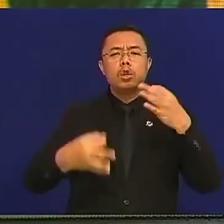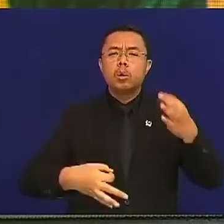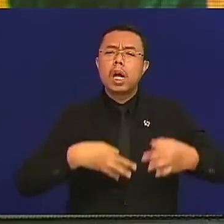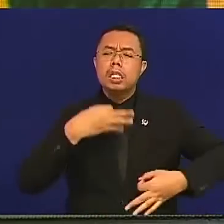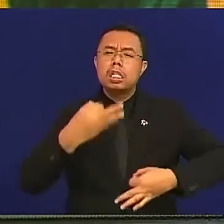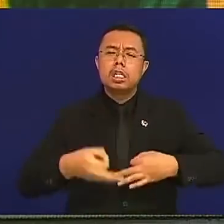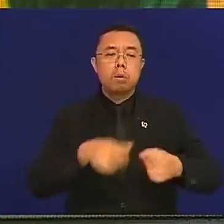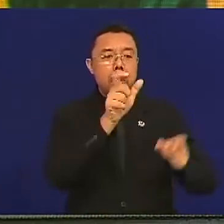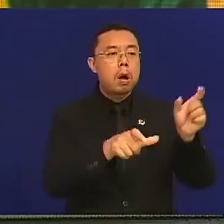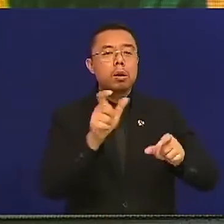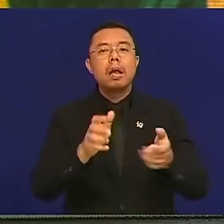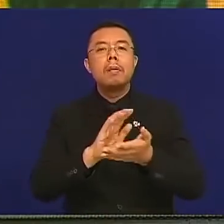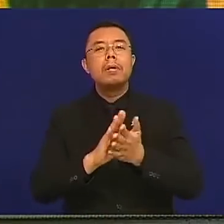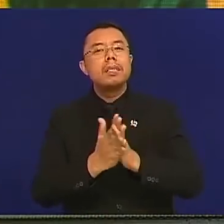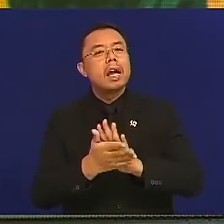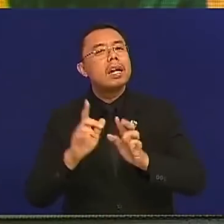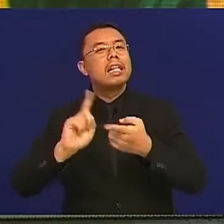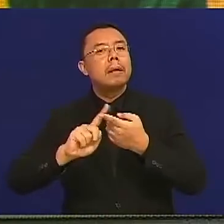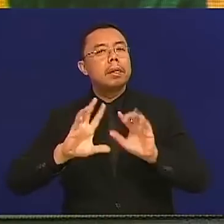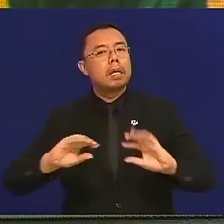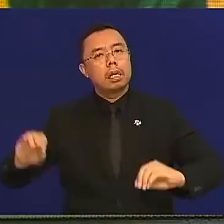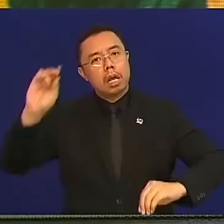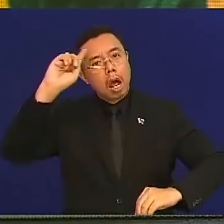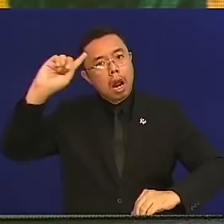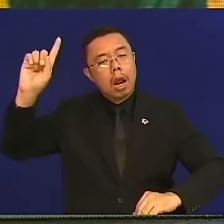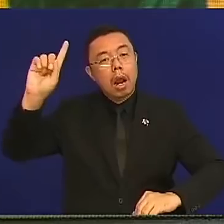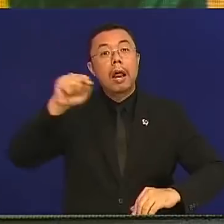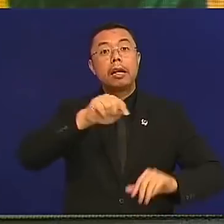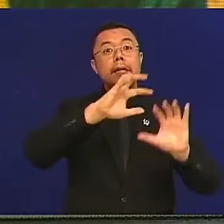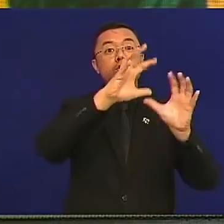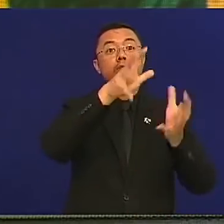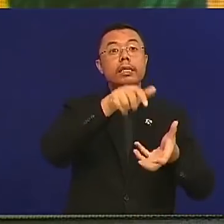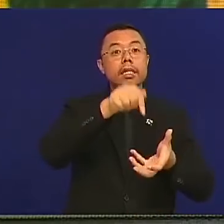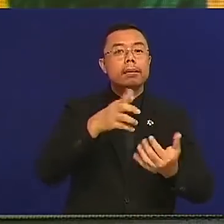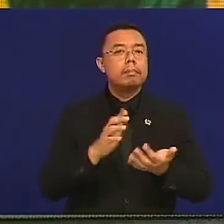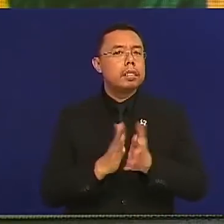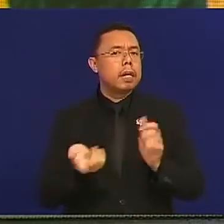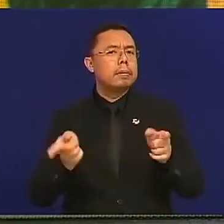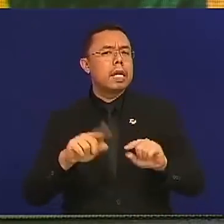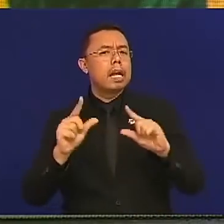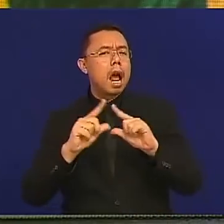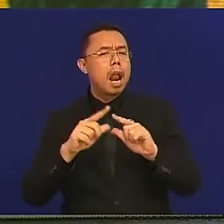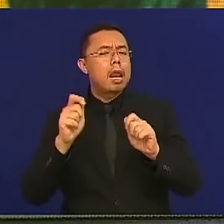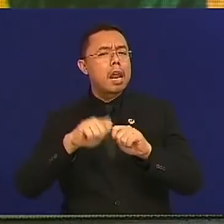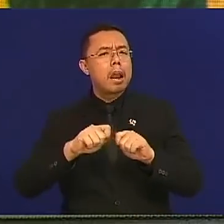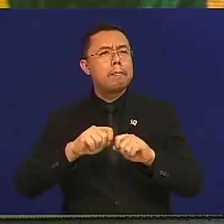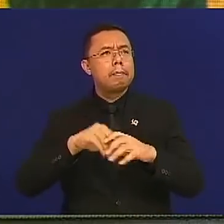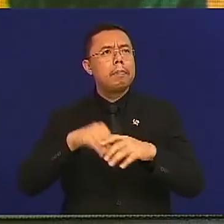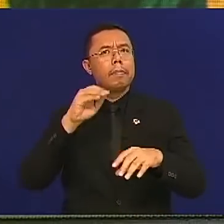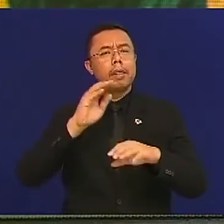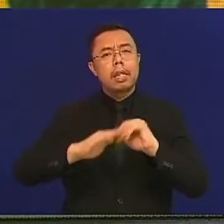Jiwa-jiwa atau manusia yang mau jadi kawan sekerja Allah di bumi ini bisa menjadi alat dalam tangan